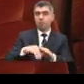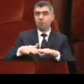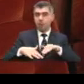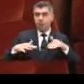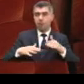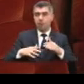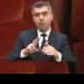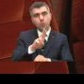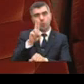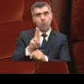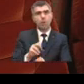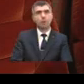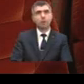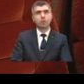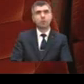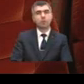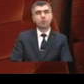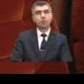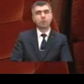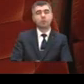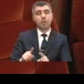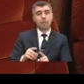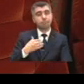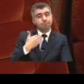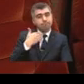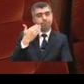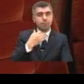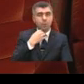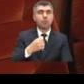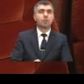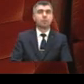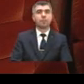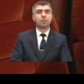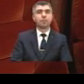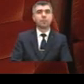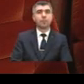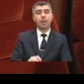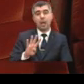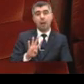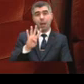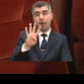يسولوا عليها، ولكن بالنسبة لي انا محرجة جدا. علاش؟ لأنه درنا